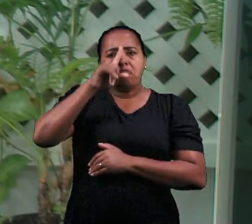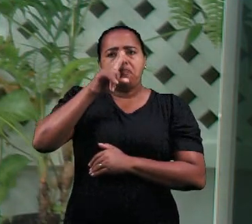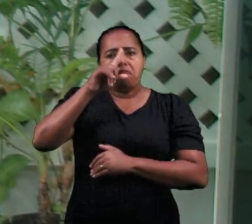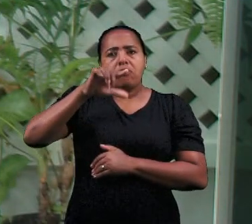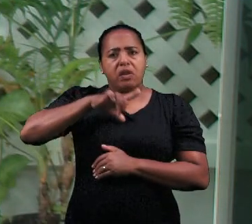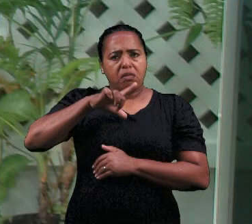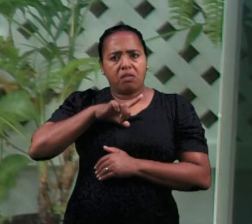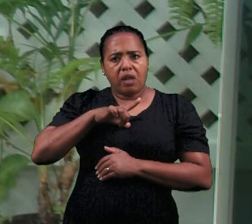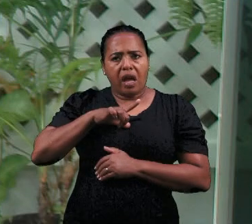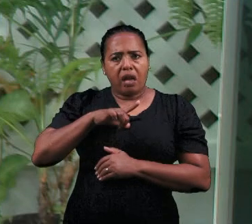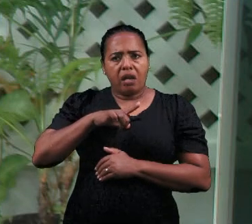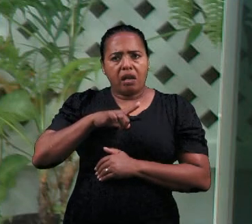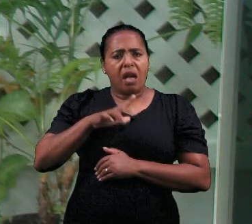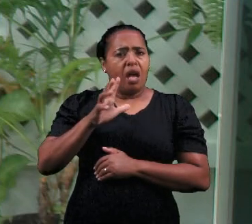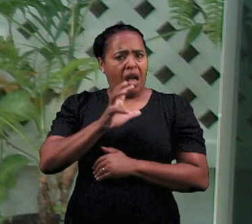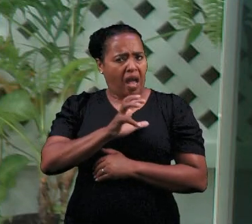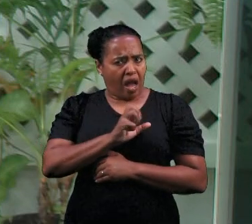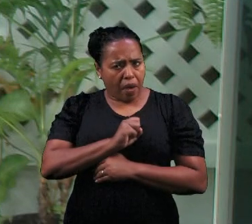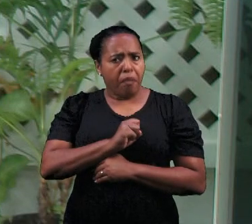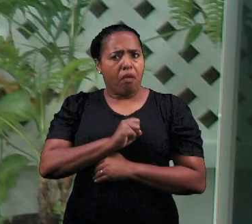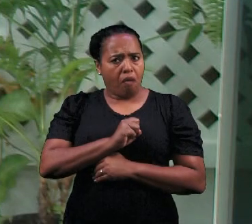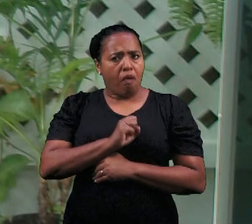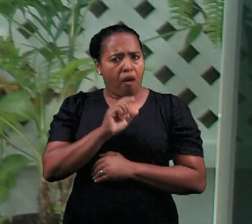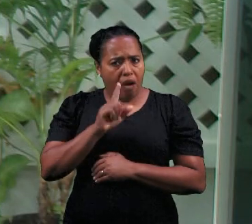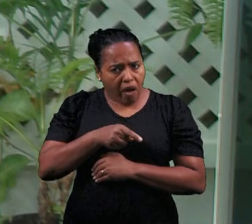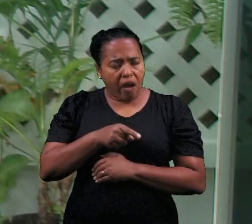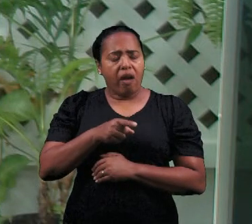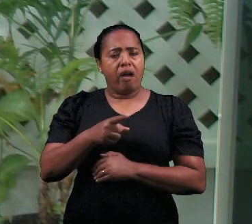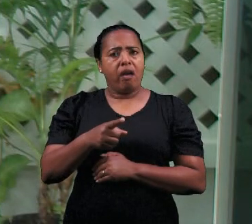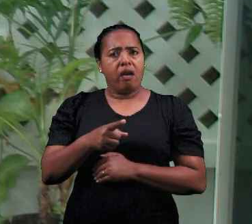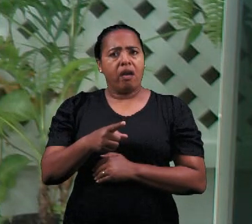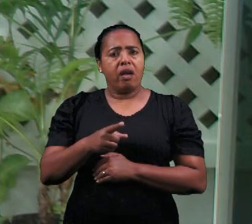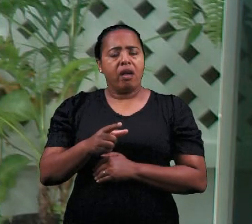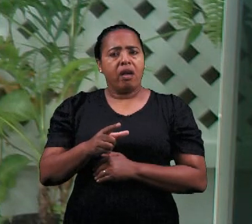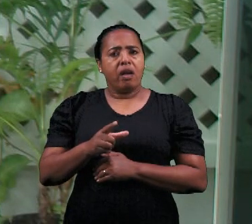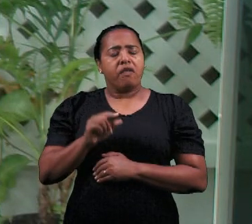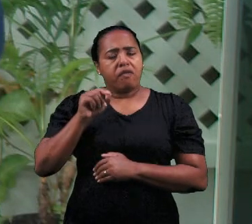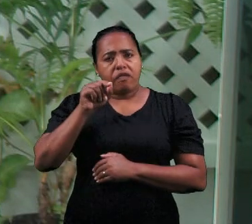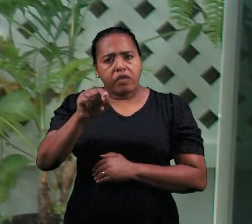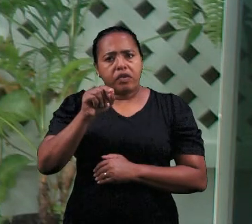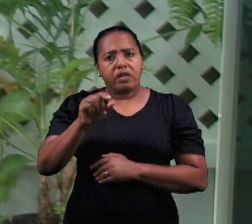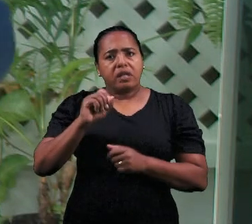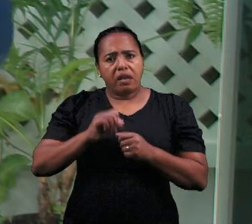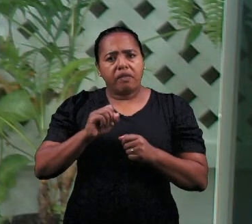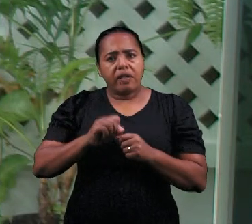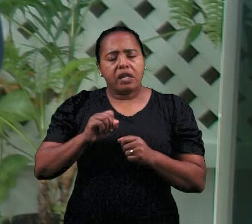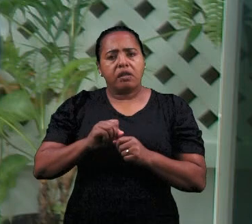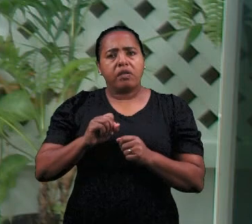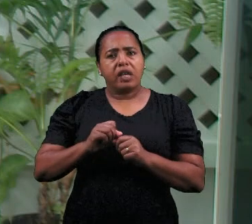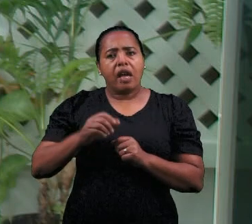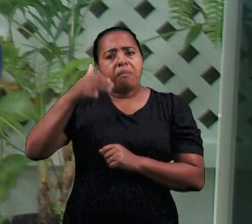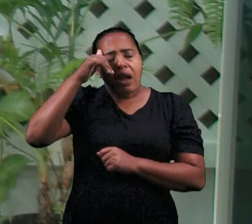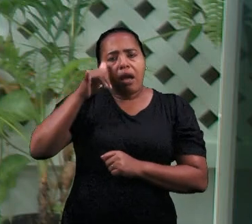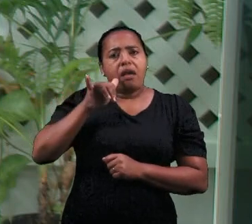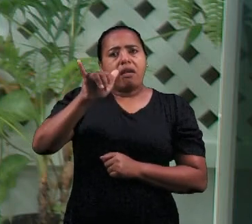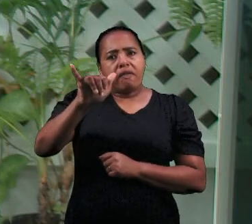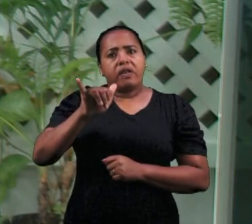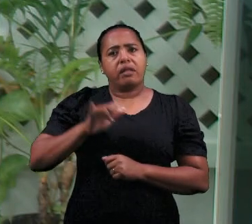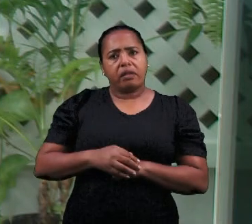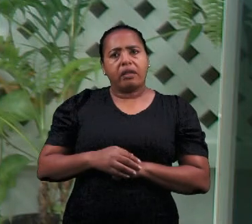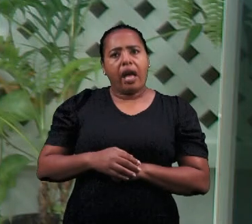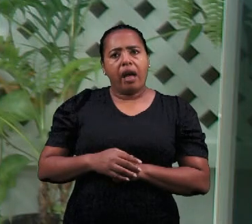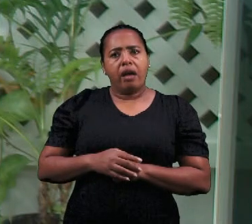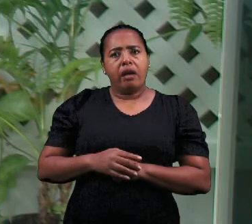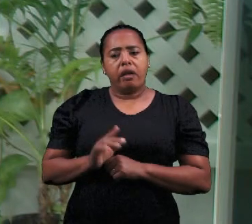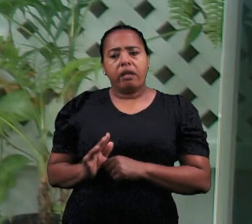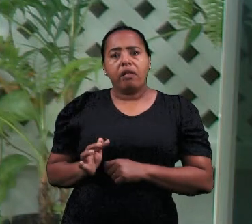Quand vous donnez un avertissement à quelqu'un d'un danger qui est devant, ce n'est pas un manque d'amour, ce n'est pas désespoir. Vous êtes en